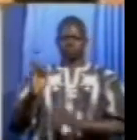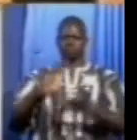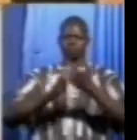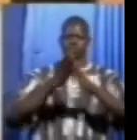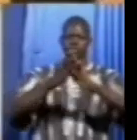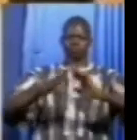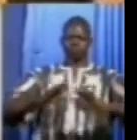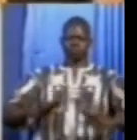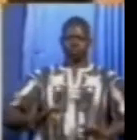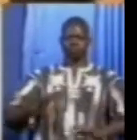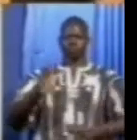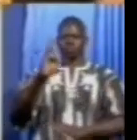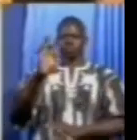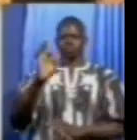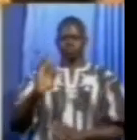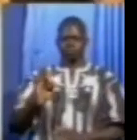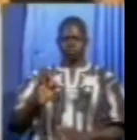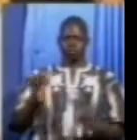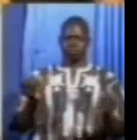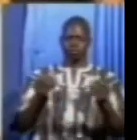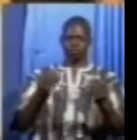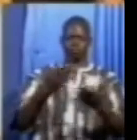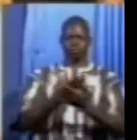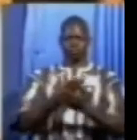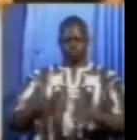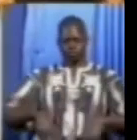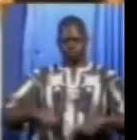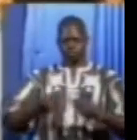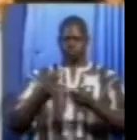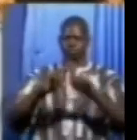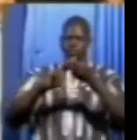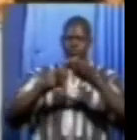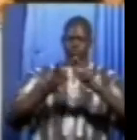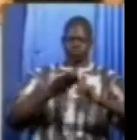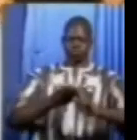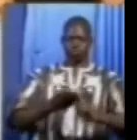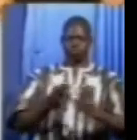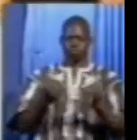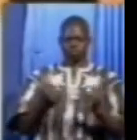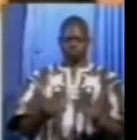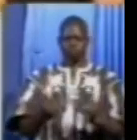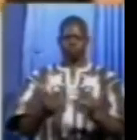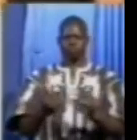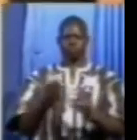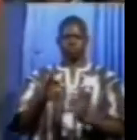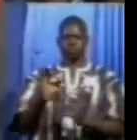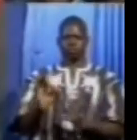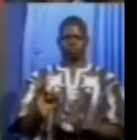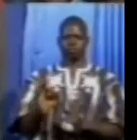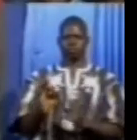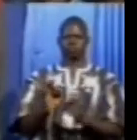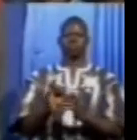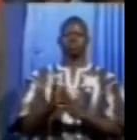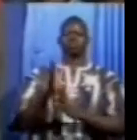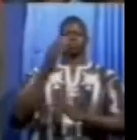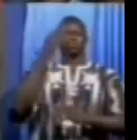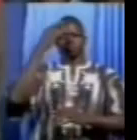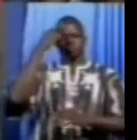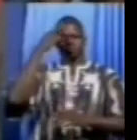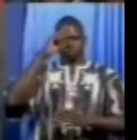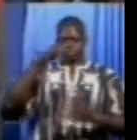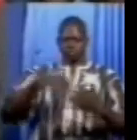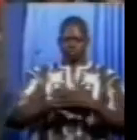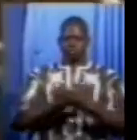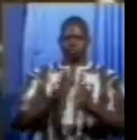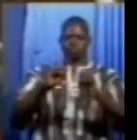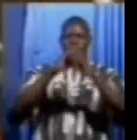un Burkina où il fait bon vivre pour l'ensemble des camarades militants et militants du Congrès pour la démocratie et le progrès. Et pour la nouvelle équipe